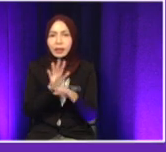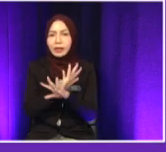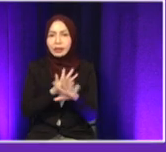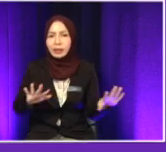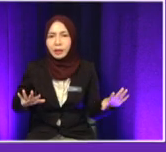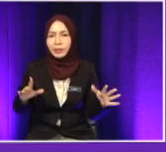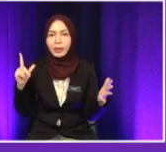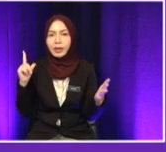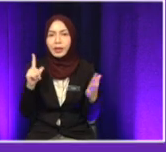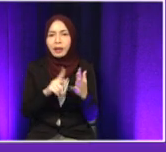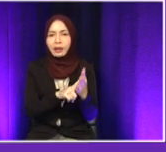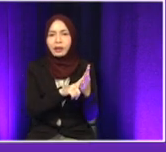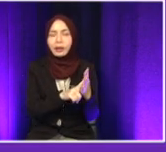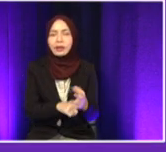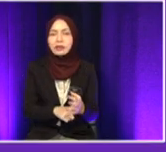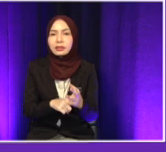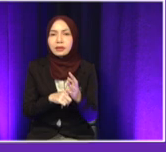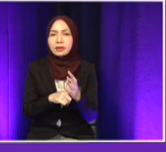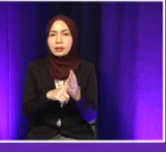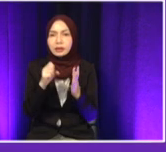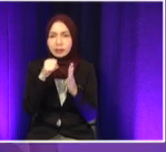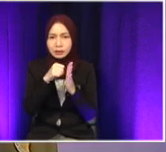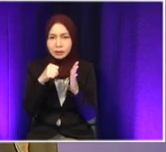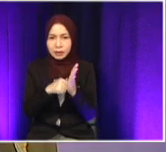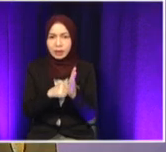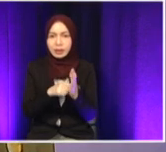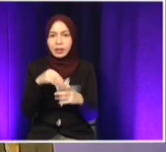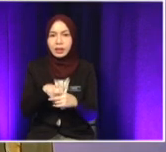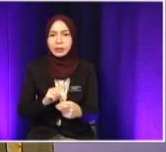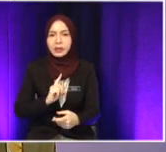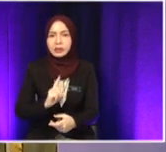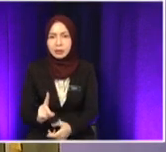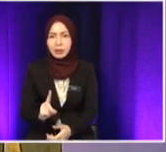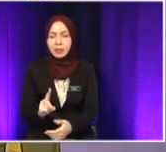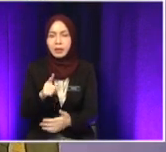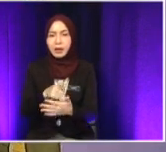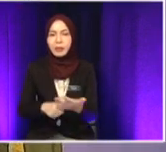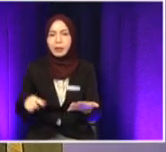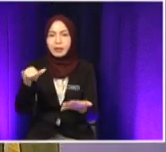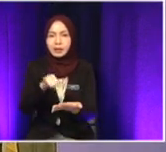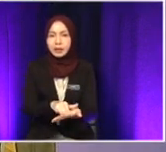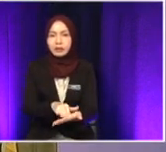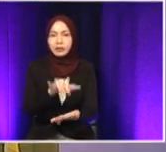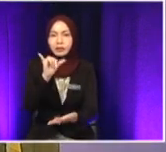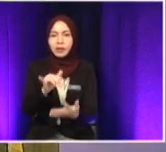murid-murid di rumah mesti tahulah oke apa ya bercanggah dengan cara